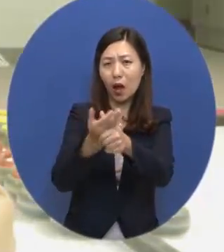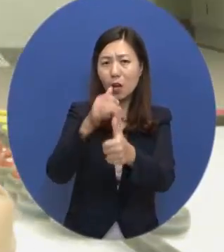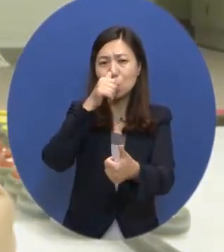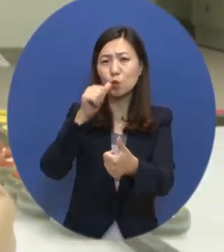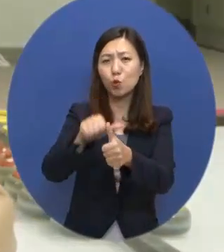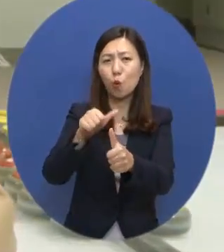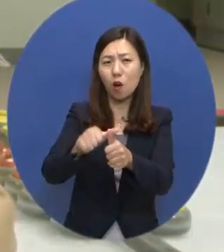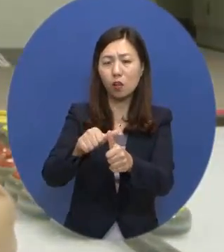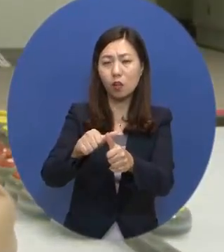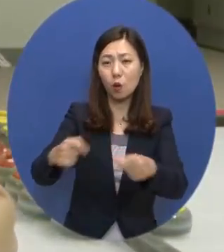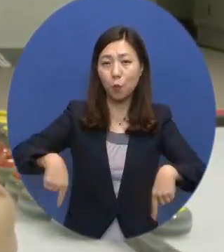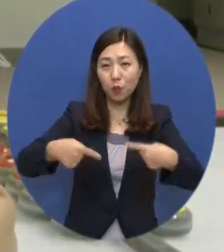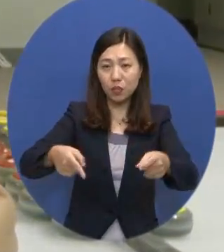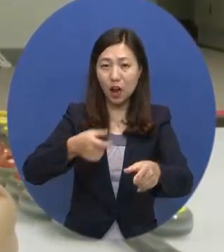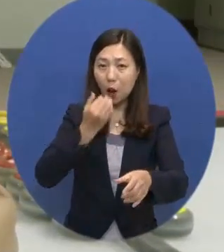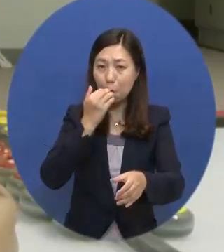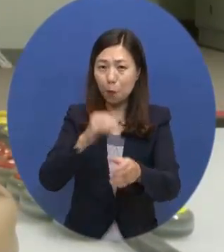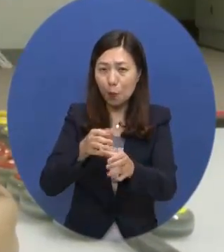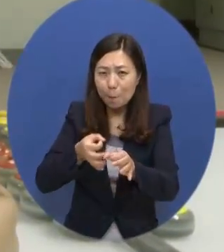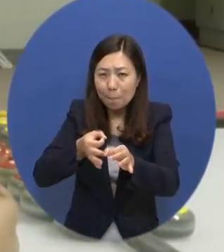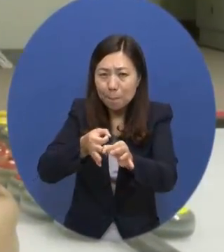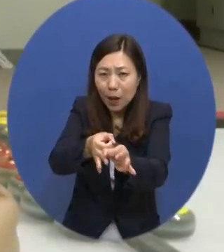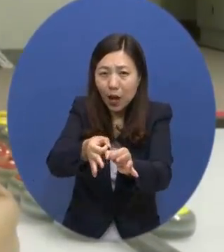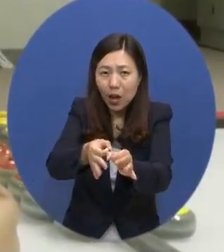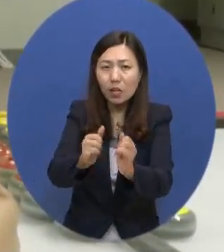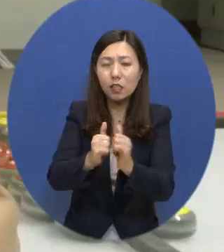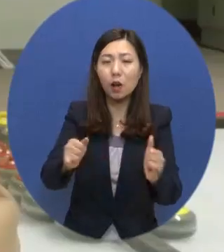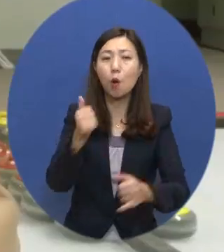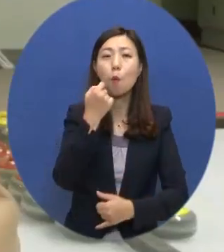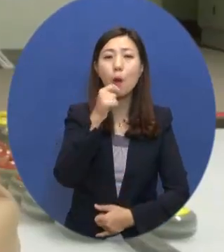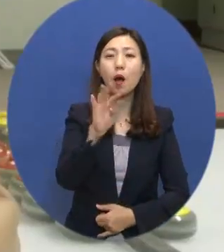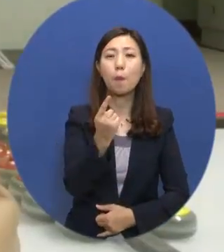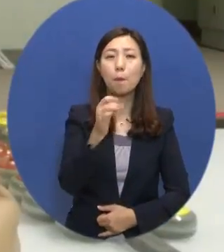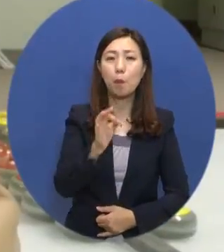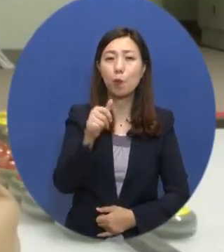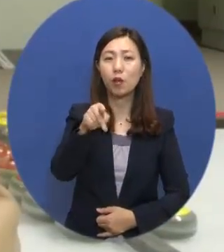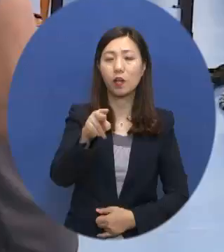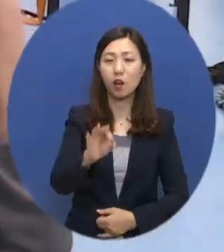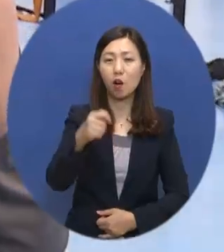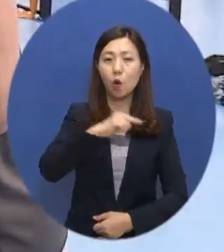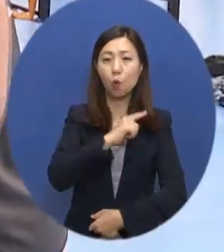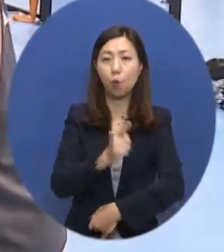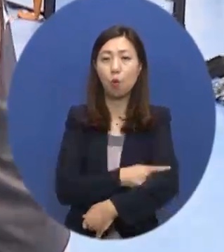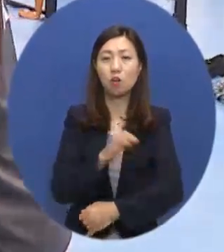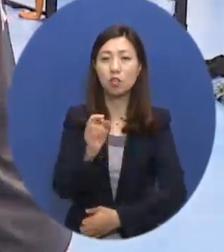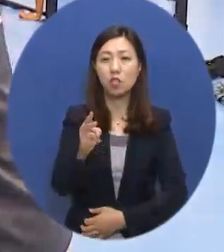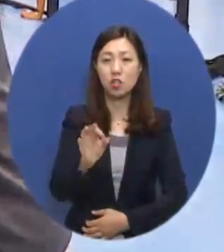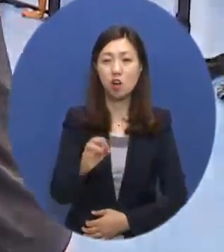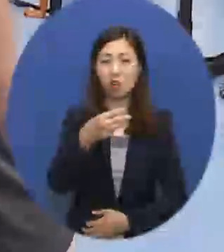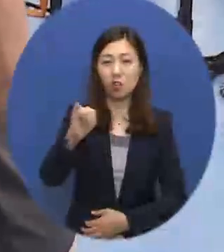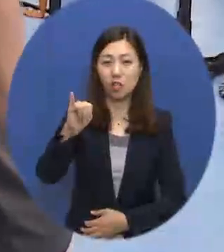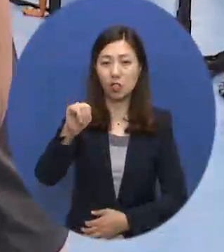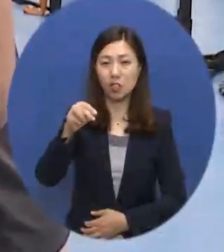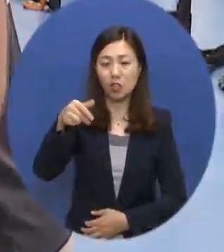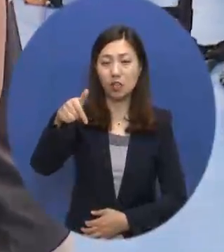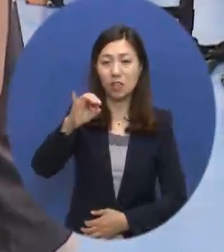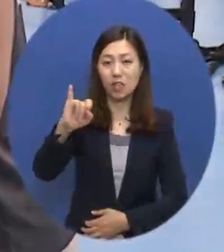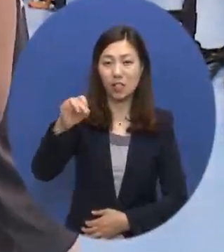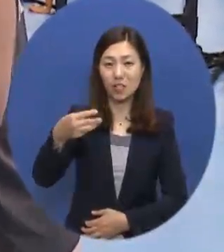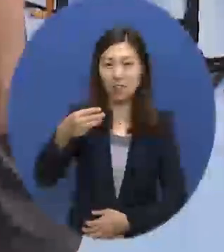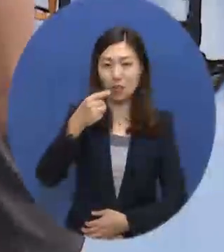조언해주는 휠체어 컬링 국가대표팀의 황봉경, 권영일 코치. 결정적으로,